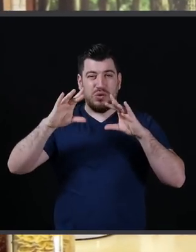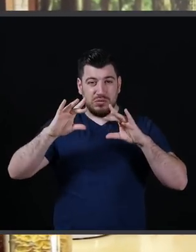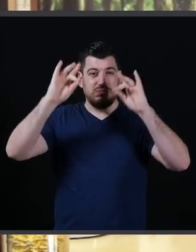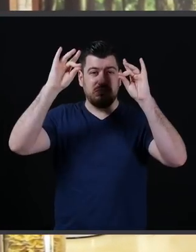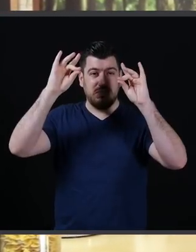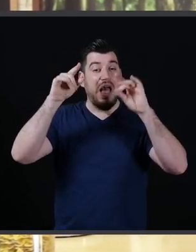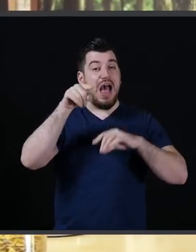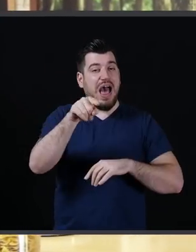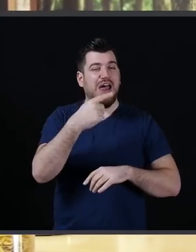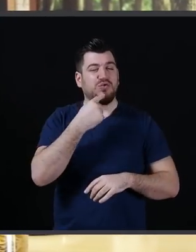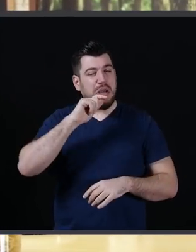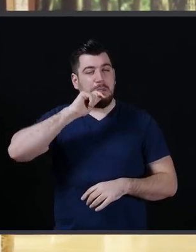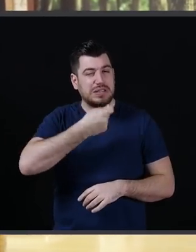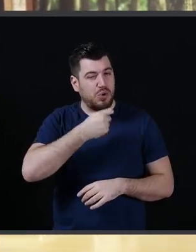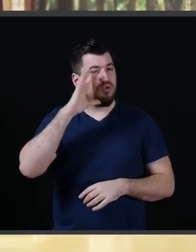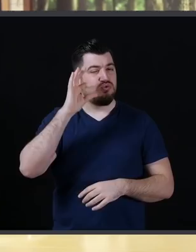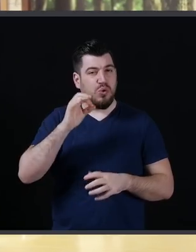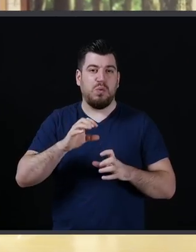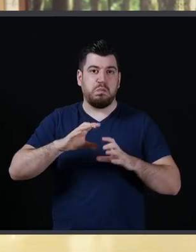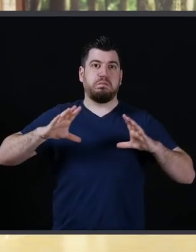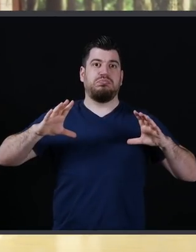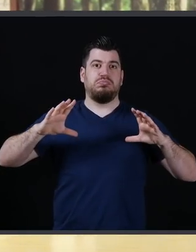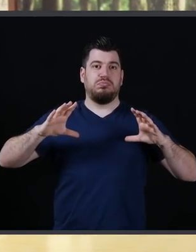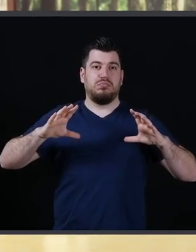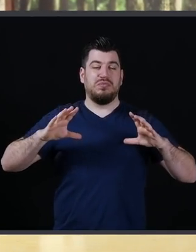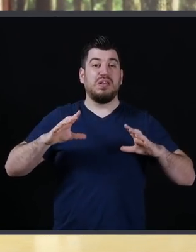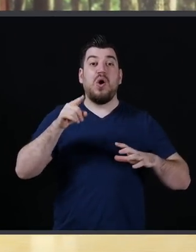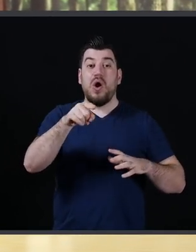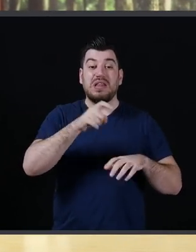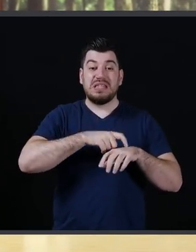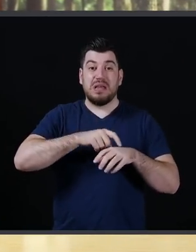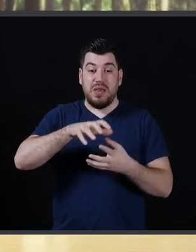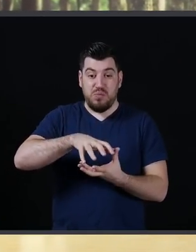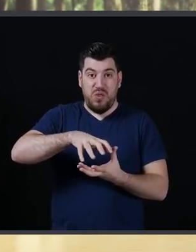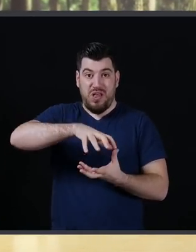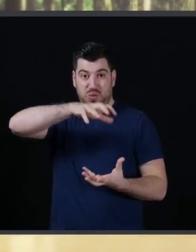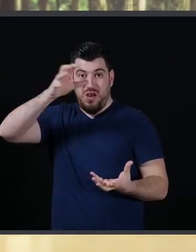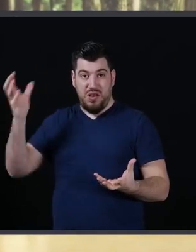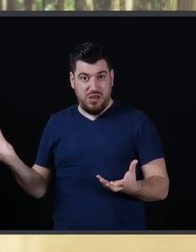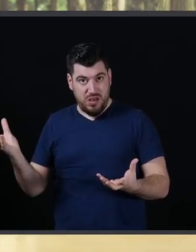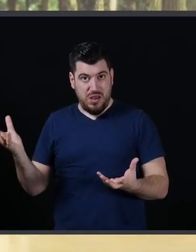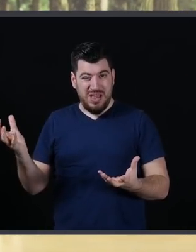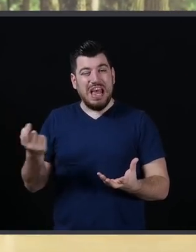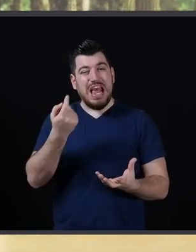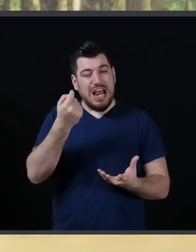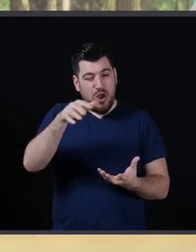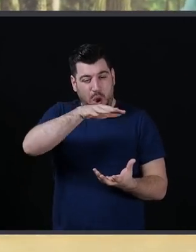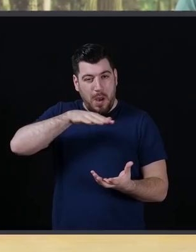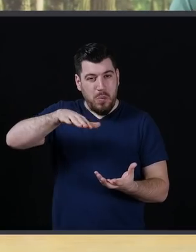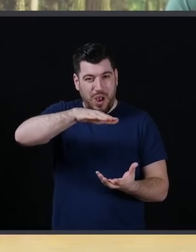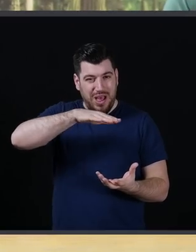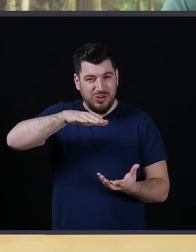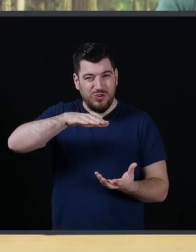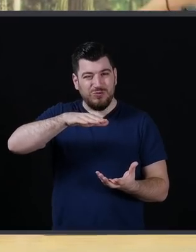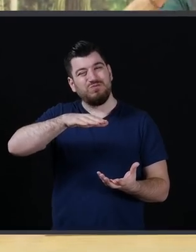это было бы было рукав, это было, а это приятного кайка. До этого нашли, когда мы его обмолxилием, ЛИГО плакать не